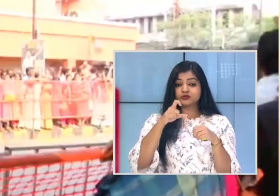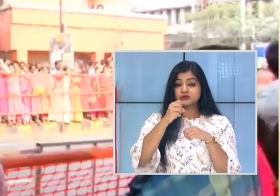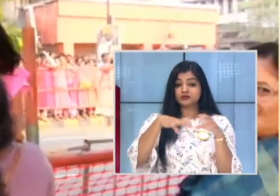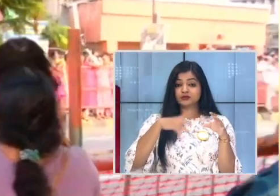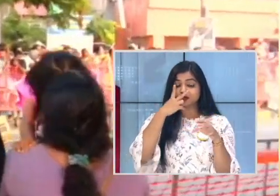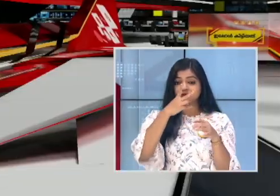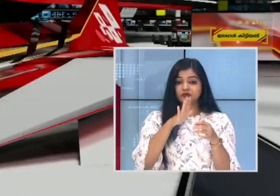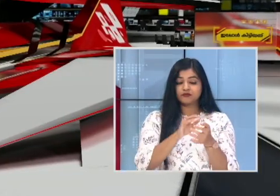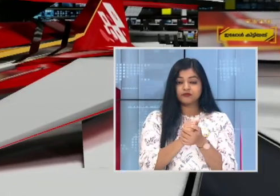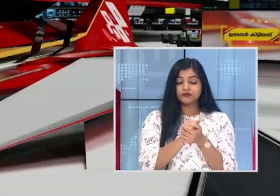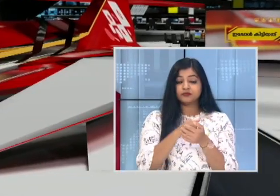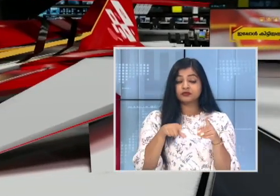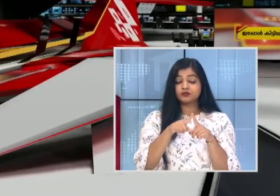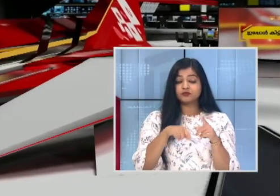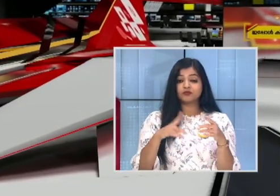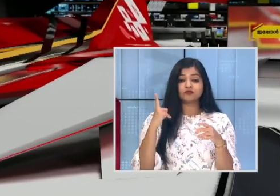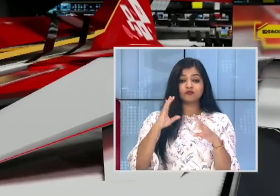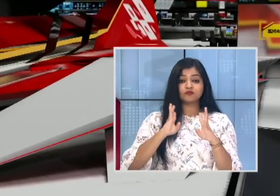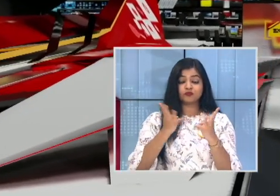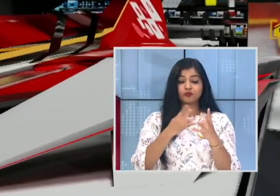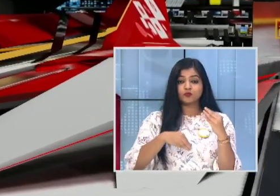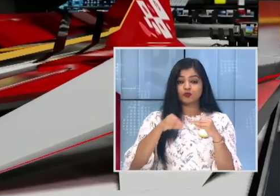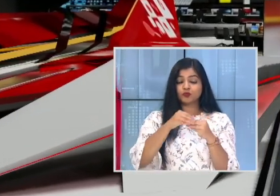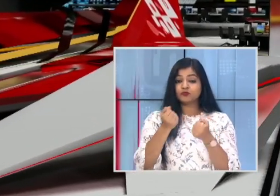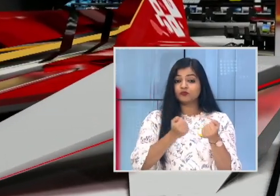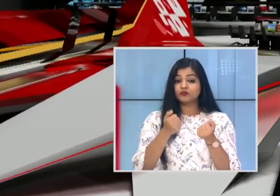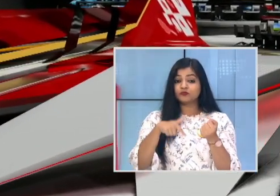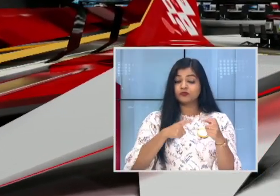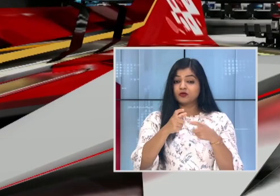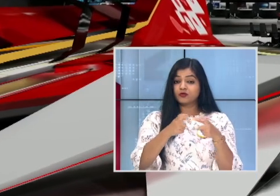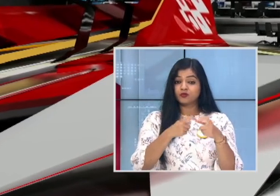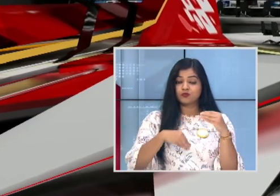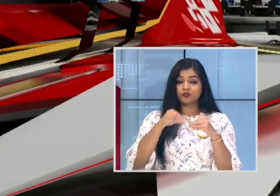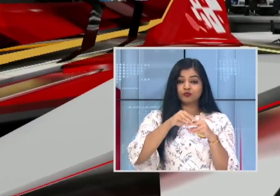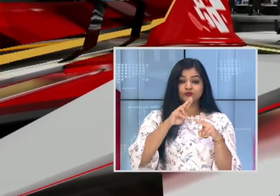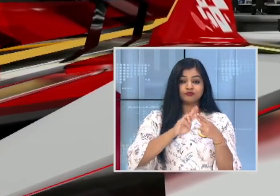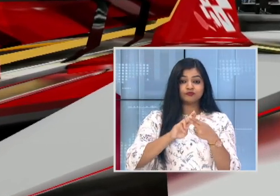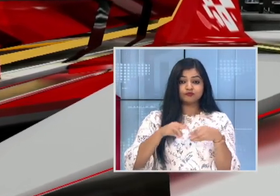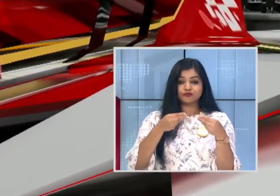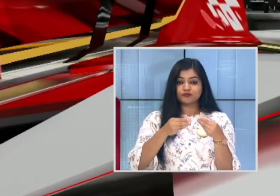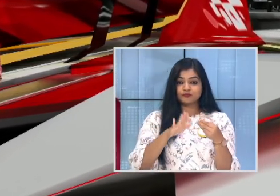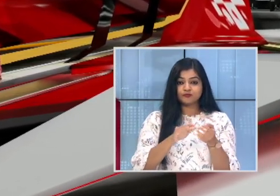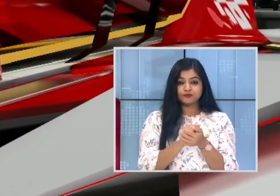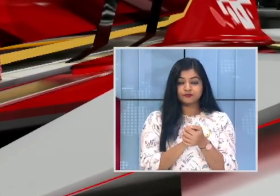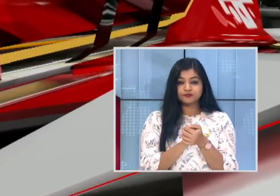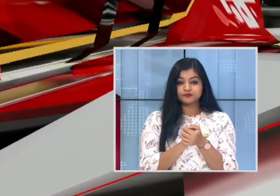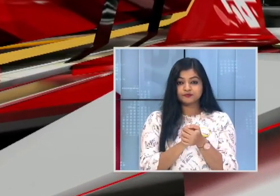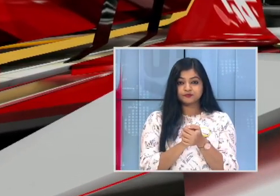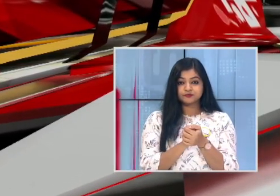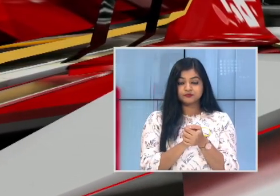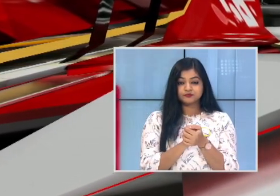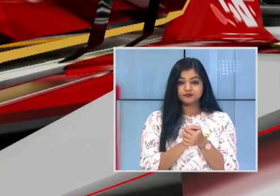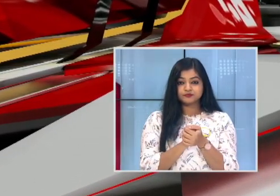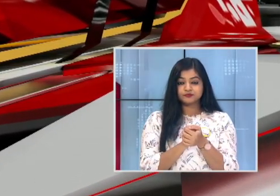കാണാൻ കഴിയുന്നുണ്ട്. അതനുസരിച്ച് തന്നെ സുരക്ഷാ ക്രമീകരണങ്ങളും ഗതാഗത നിയന്ത്രണങ്ങളും ഏർപ്പെടുത്തിയിരിക്കുന്നു. രാഹുൽ വിജയനും